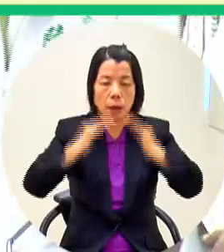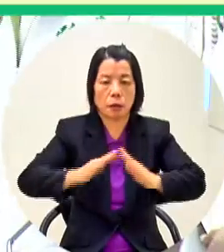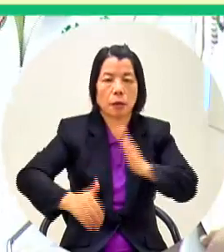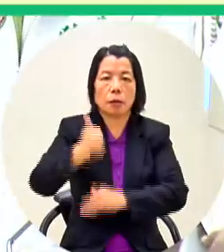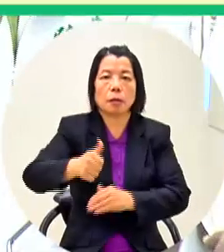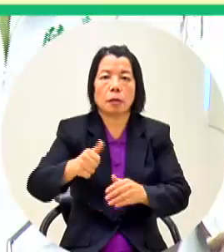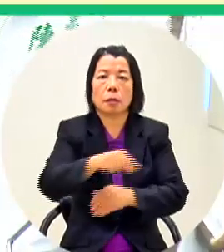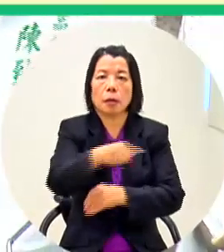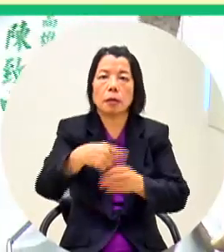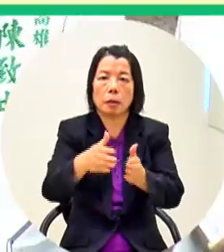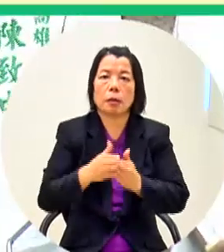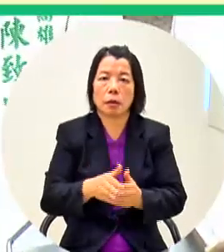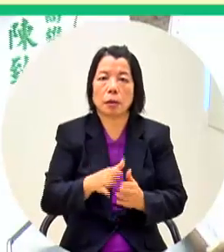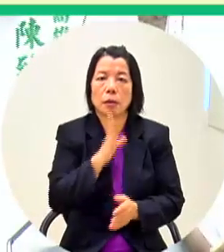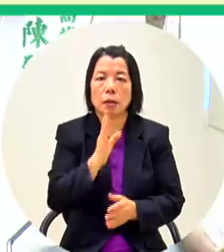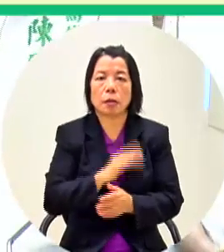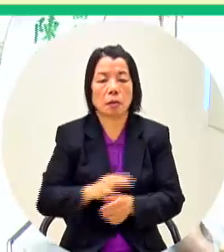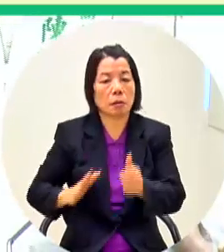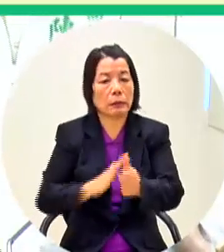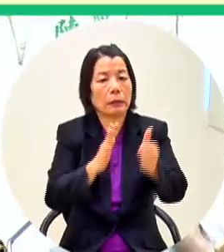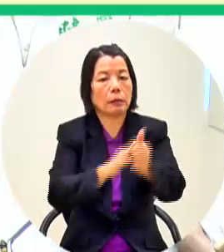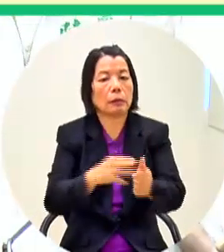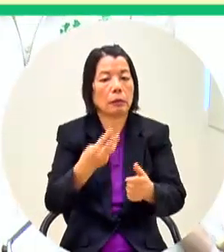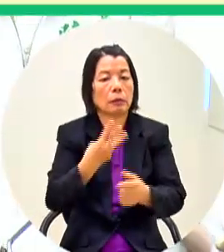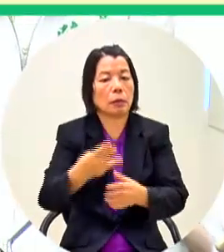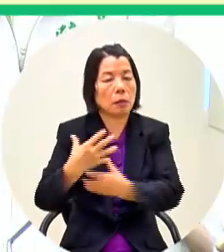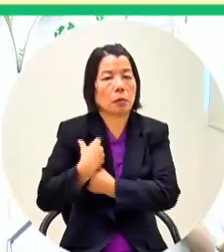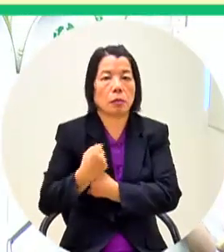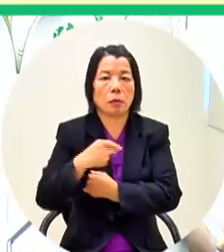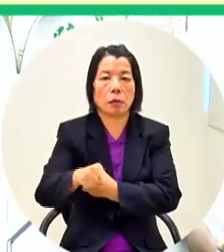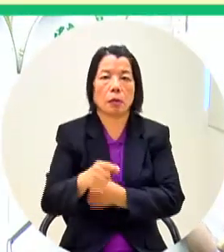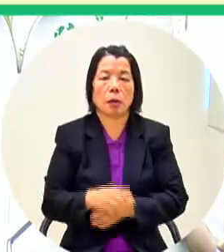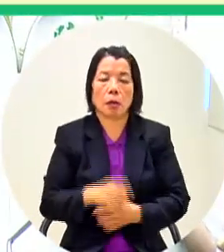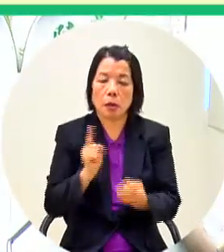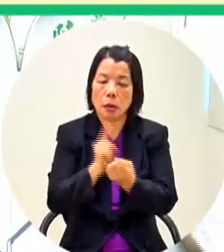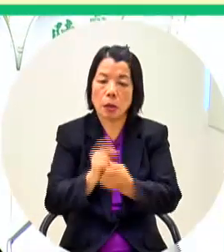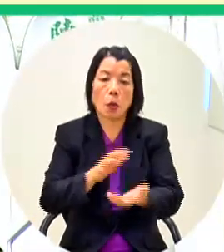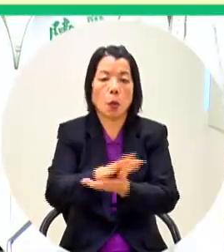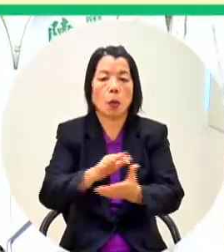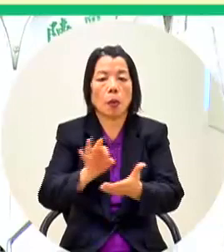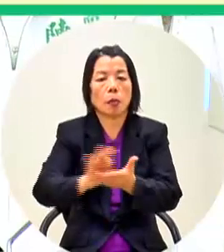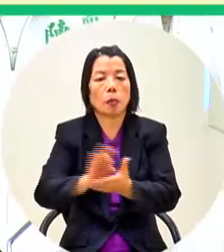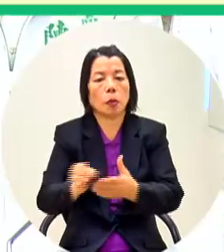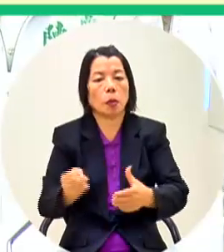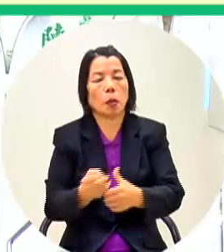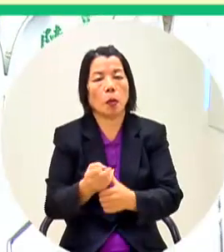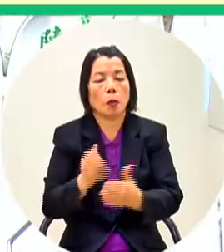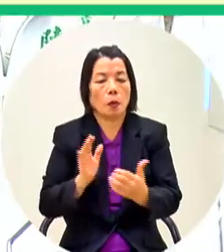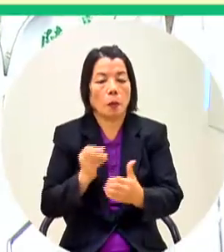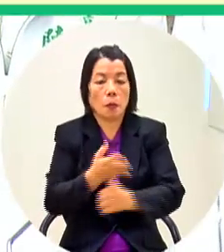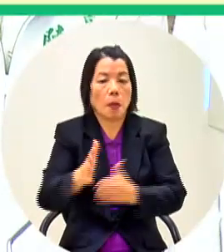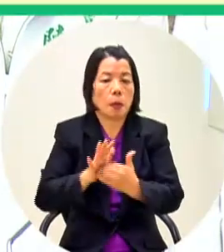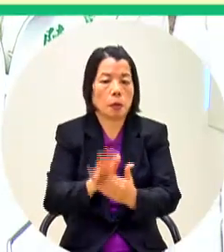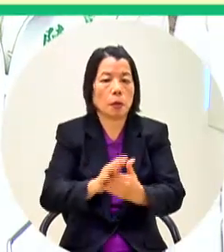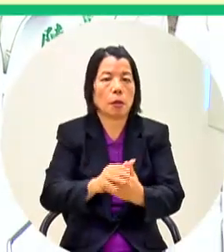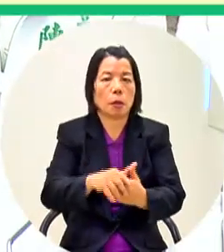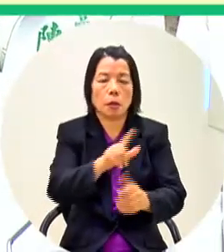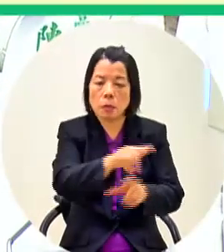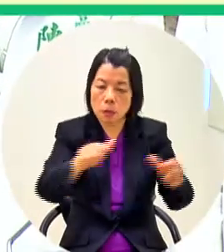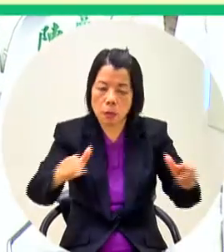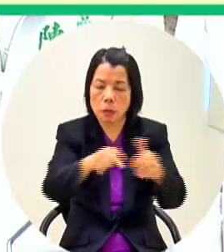军，防疫不专业你道听途说，你还滥用防疫资源，你造成社会恐慌，这个就是你现在的所作所